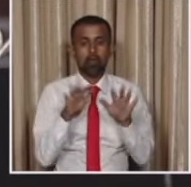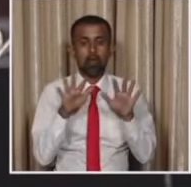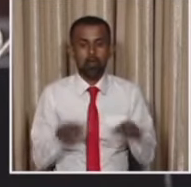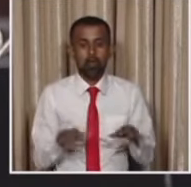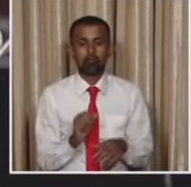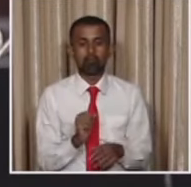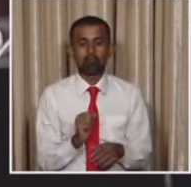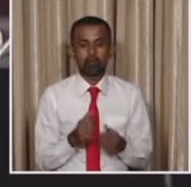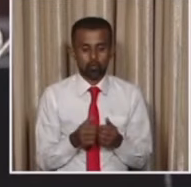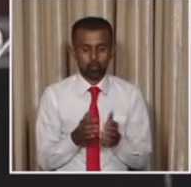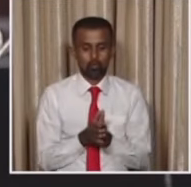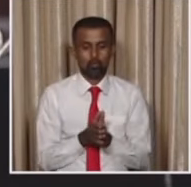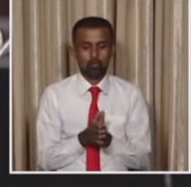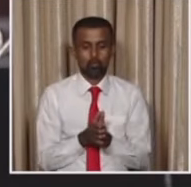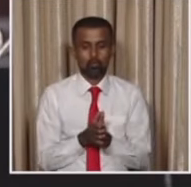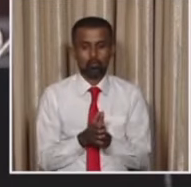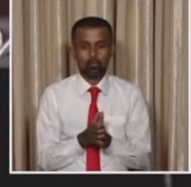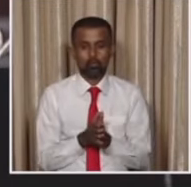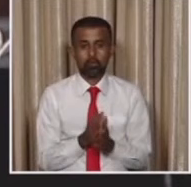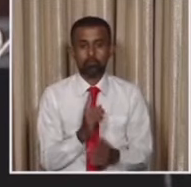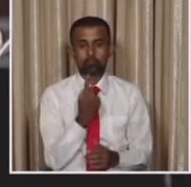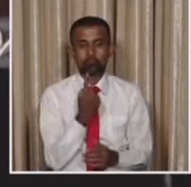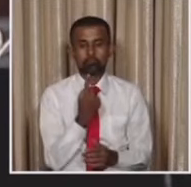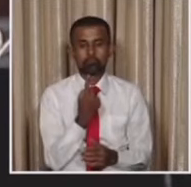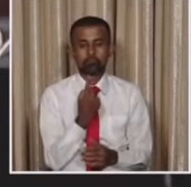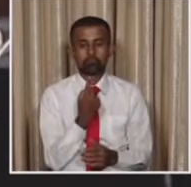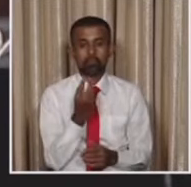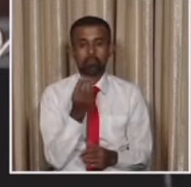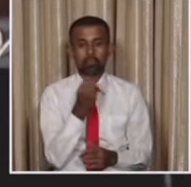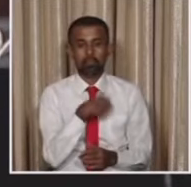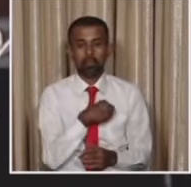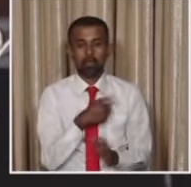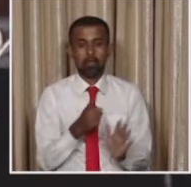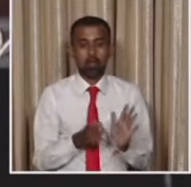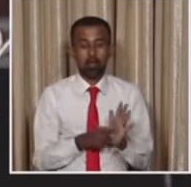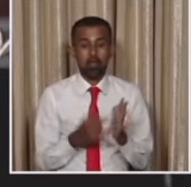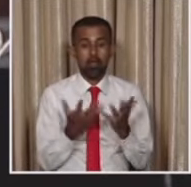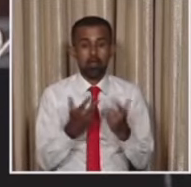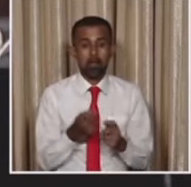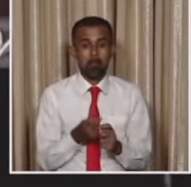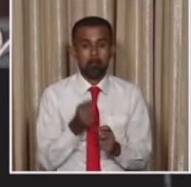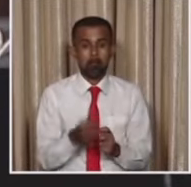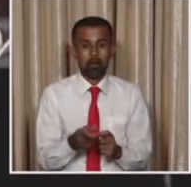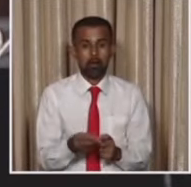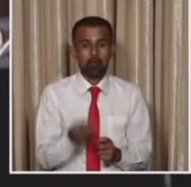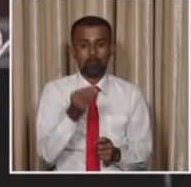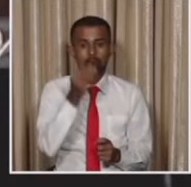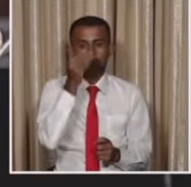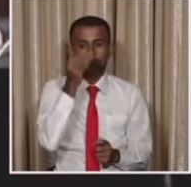කරේ? ස්වාධීනත්වයේ මුල්වරටම භුක්ති විඳේ ලක්ෂ ගණනින් වැටුප් පැටි කර ගැනීමෙන්.